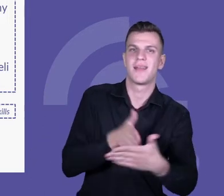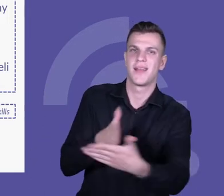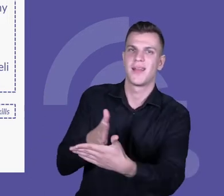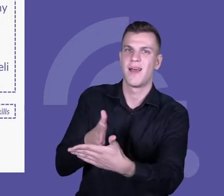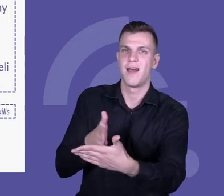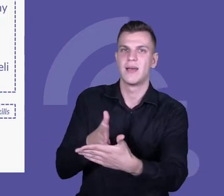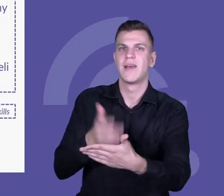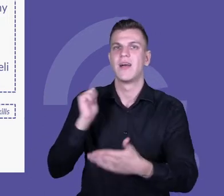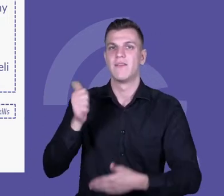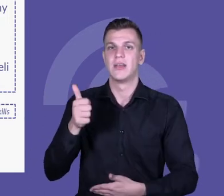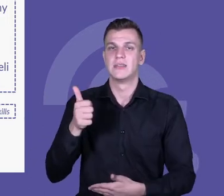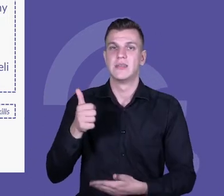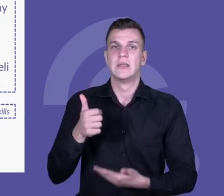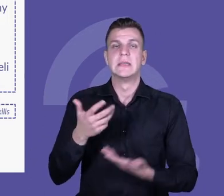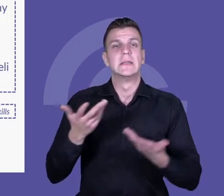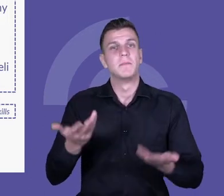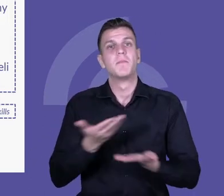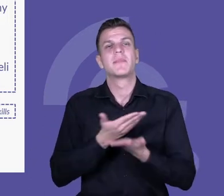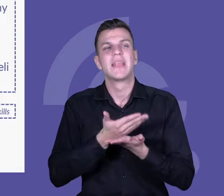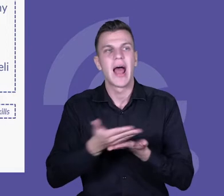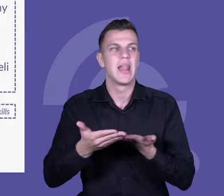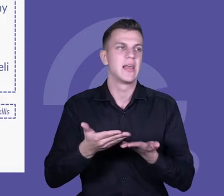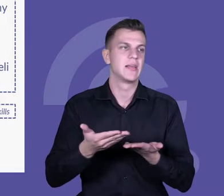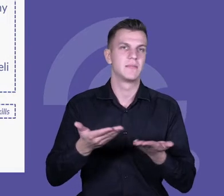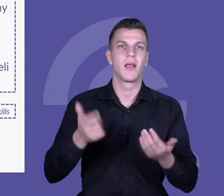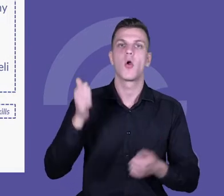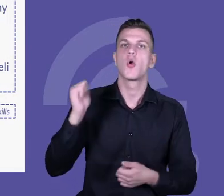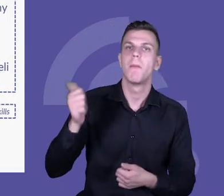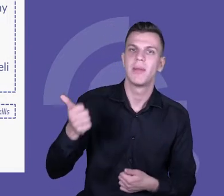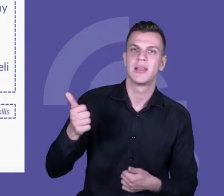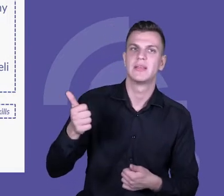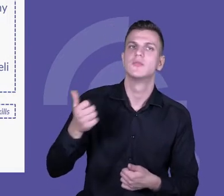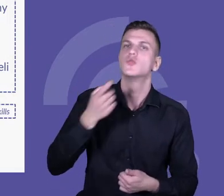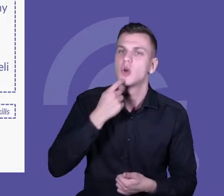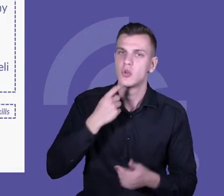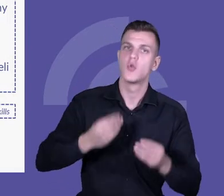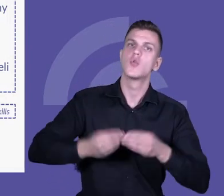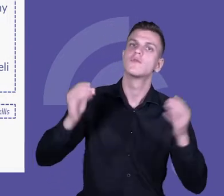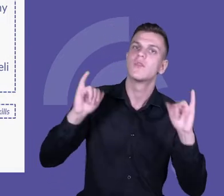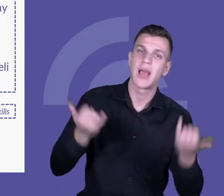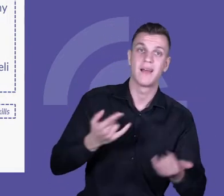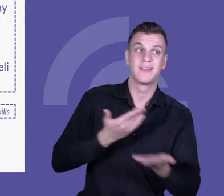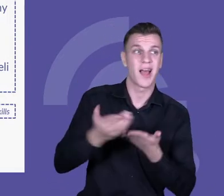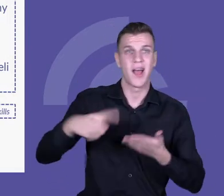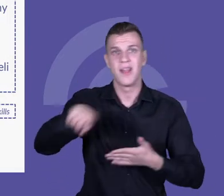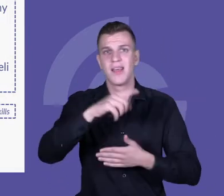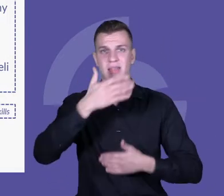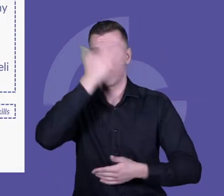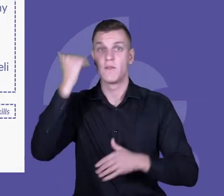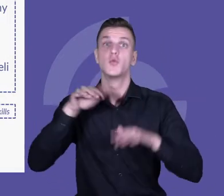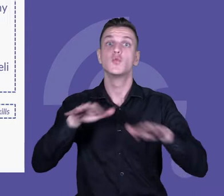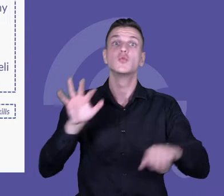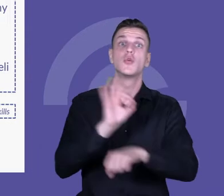nadal niewystarczająco dobrze rozumiemy, czym są te kompetencje, jakie rozwijać. Gro pracy w tym projekcie było poświęcone właśnie temu,